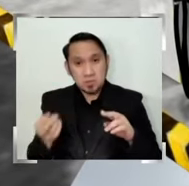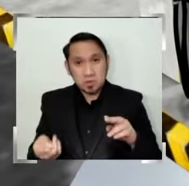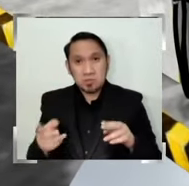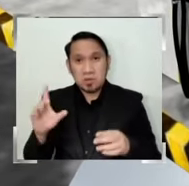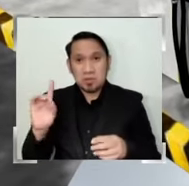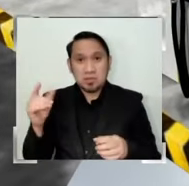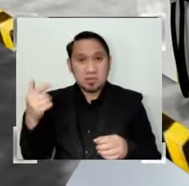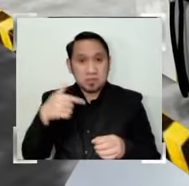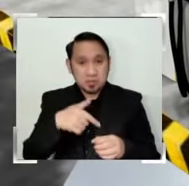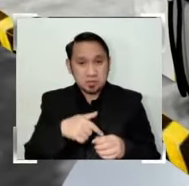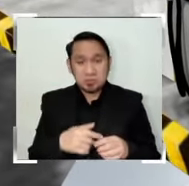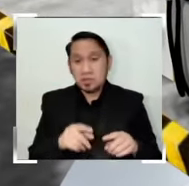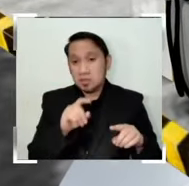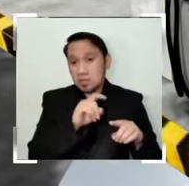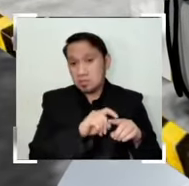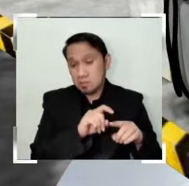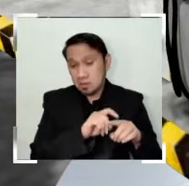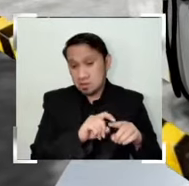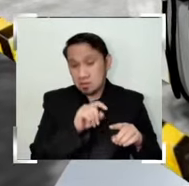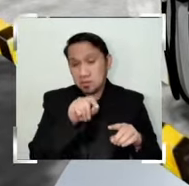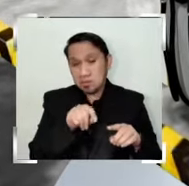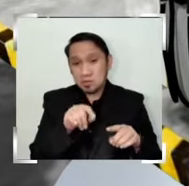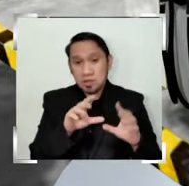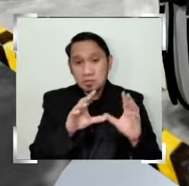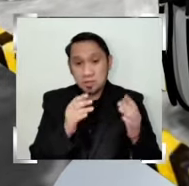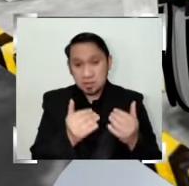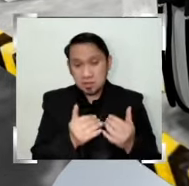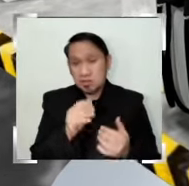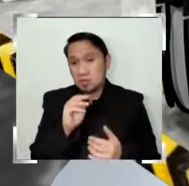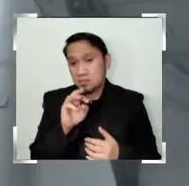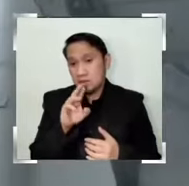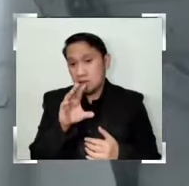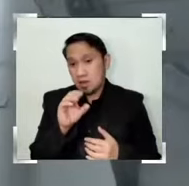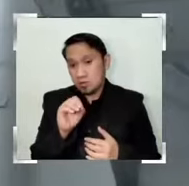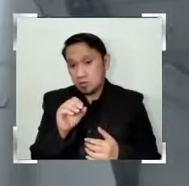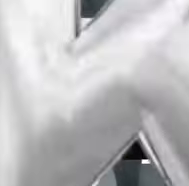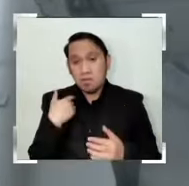naman may dagdag singil ngayong buwan. Saksi si Joseph Morong.